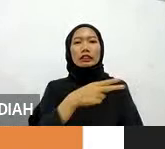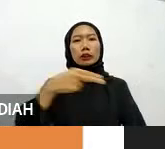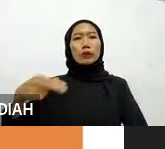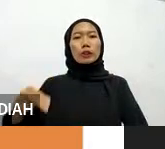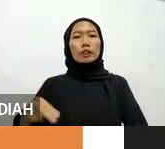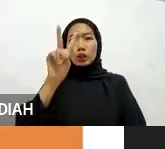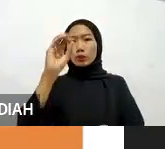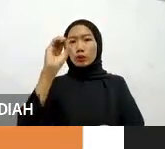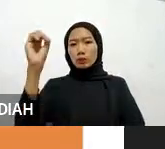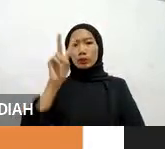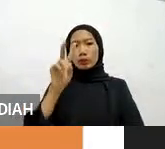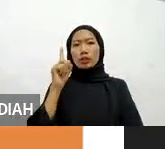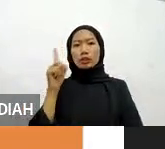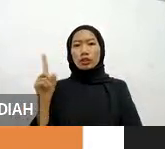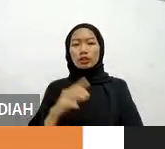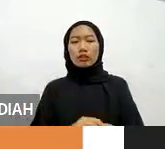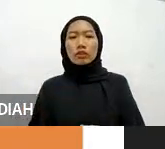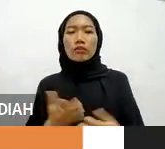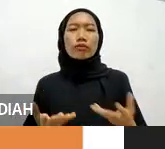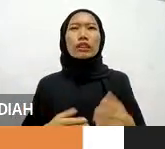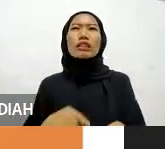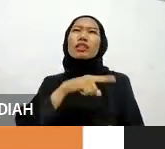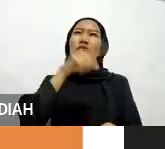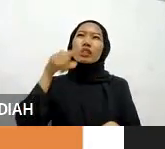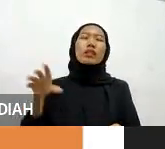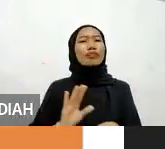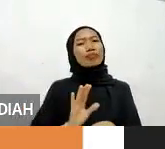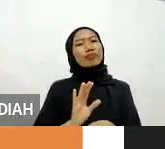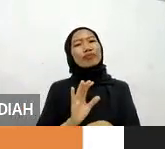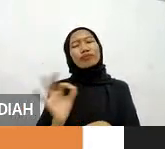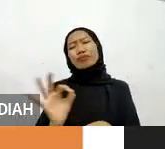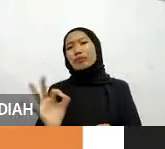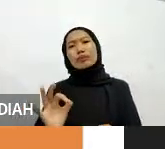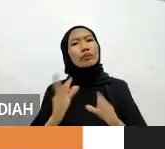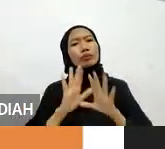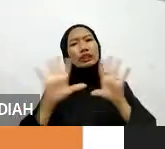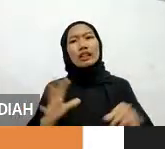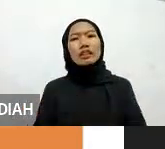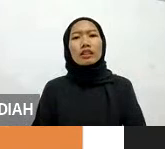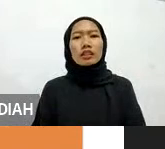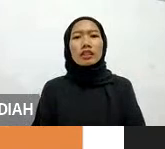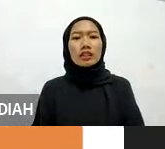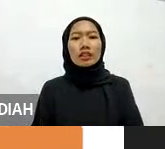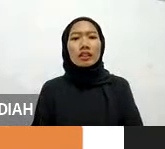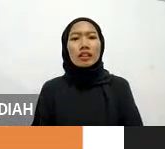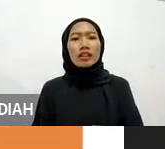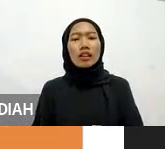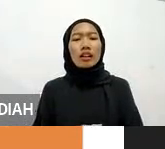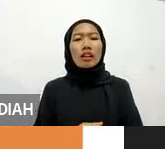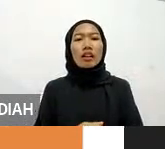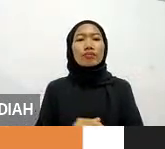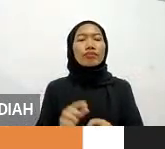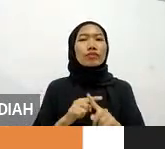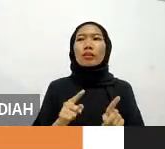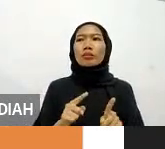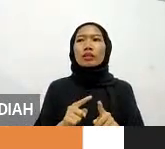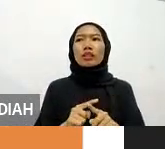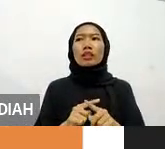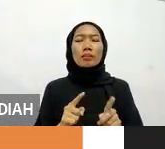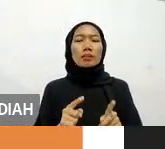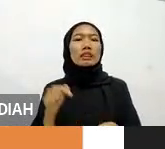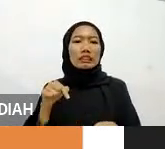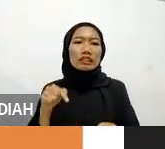Satu, bukannya kita mungkin nggak punya data, tapi itu bagi saya menunjukkan bahwa hal-hal semacam ini nggak menjadi prioritas